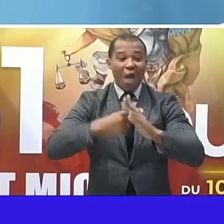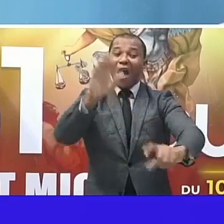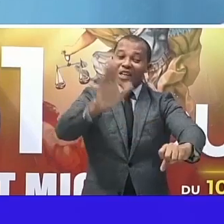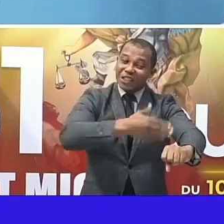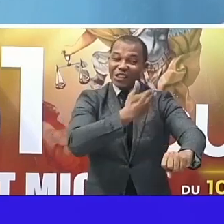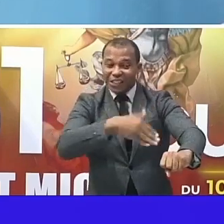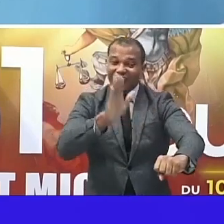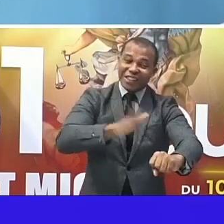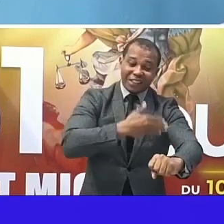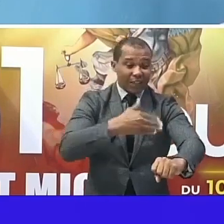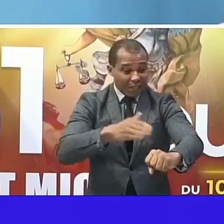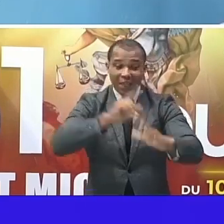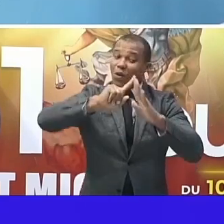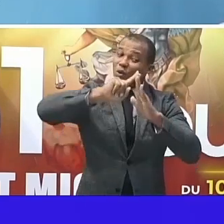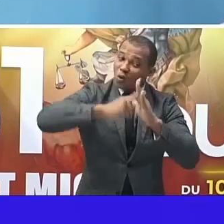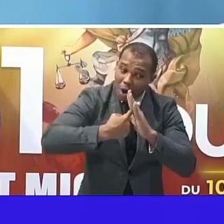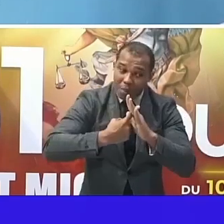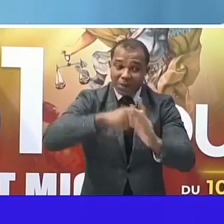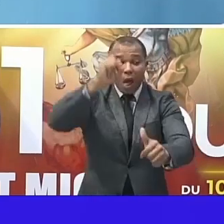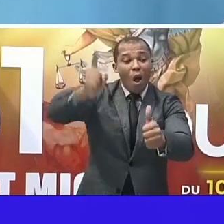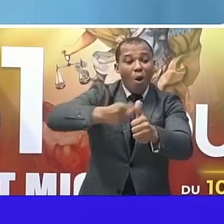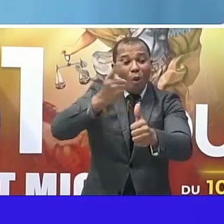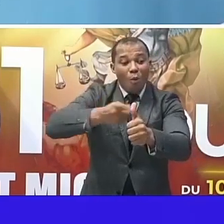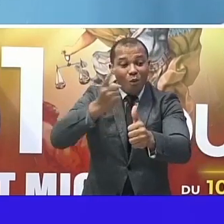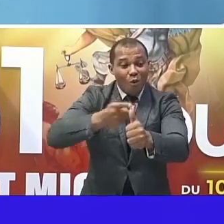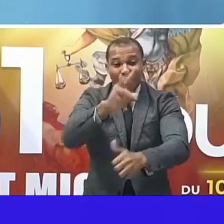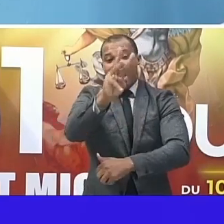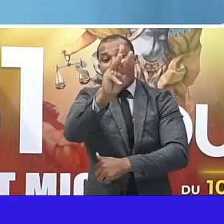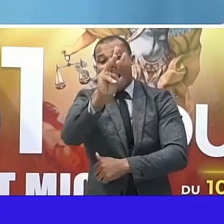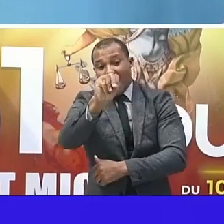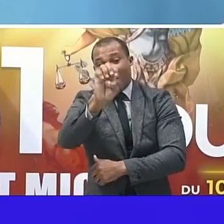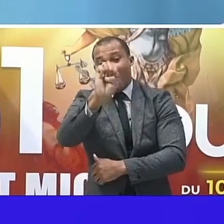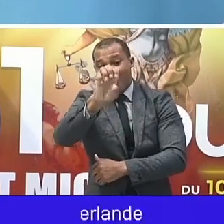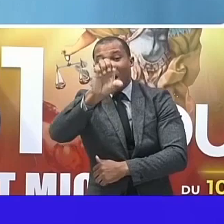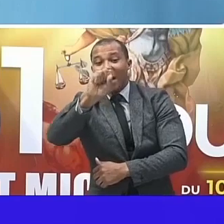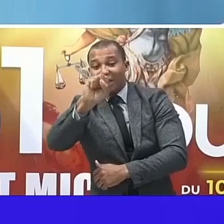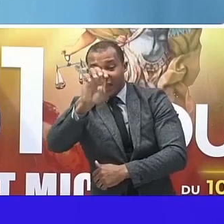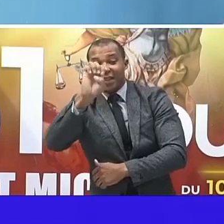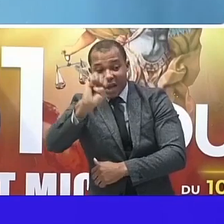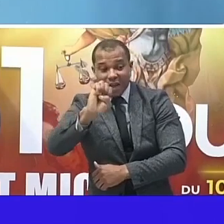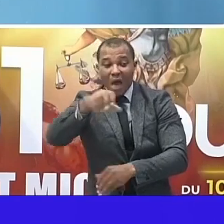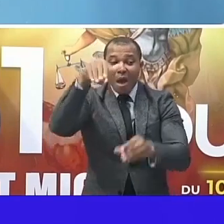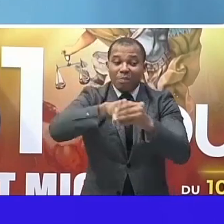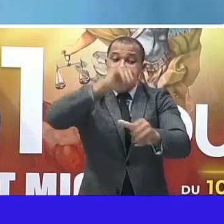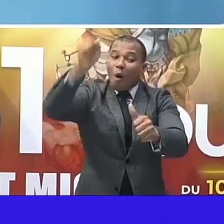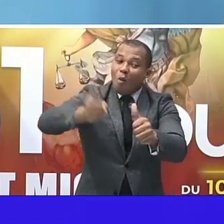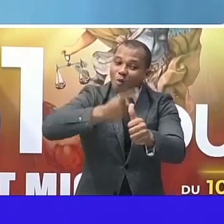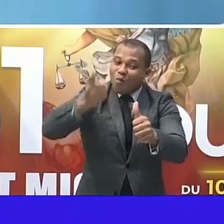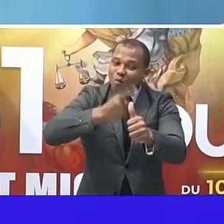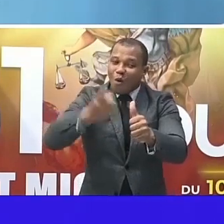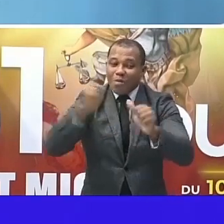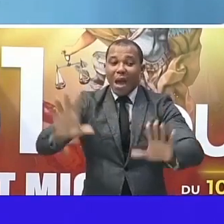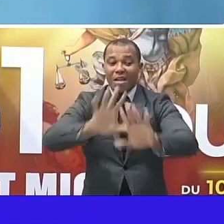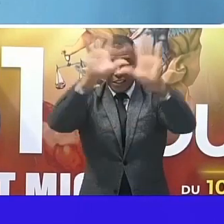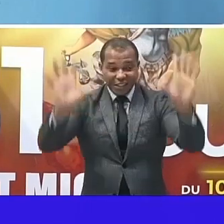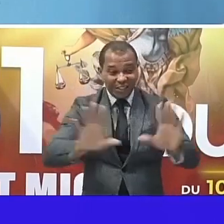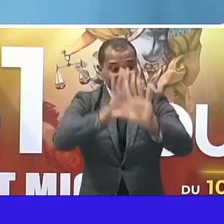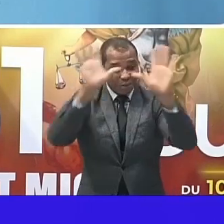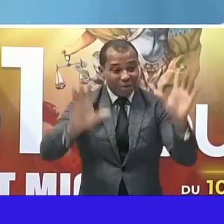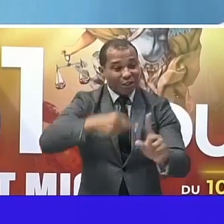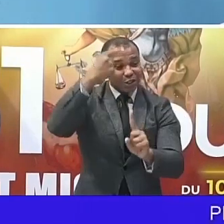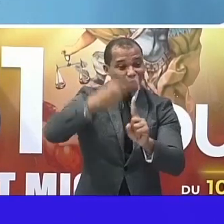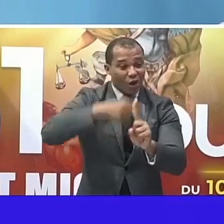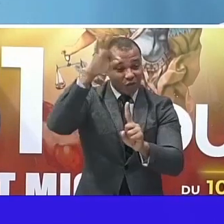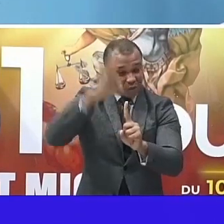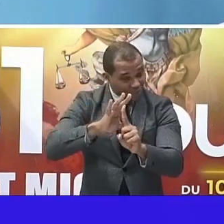premier dimanche mois de février. C'est signe frère Maxime yo que l'église là li là et li là pour